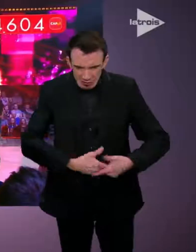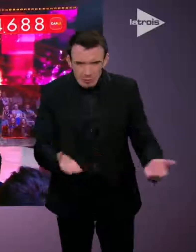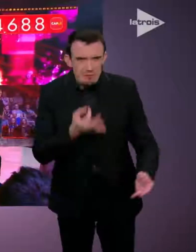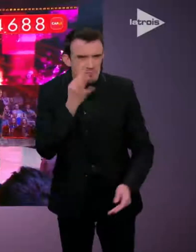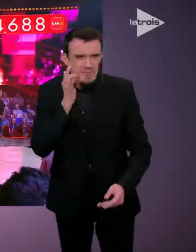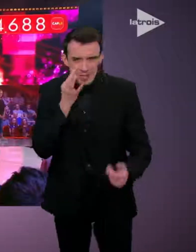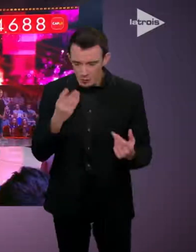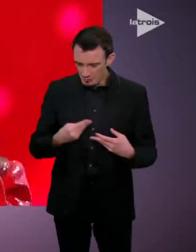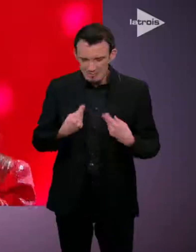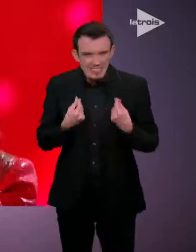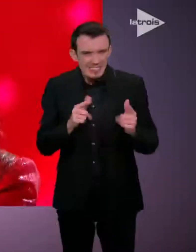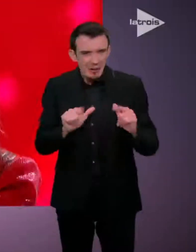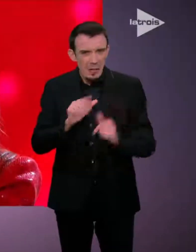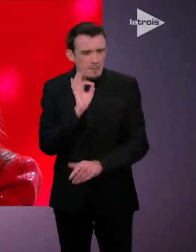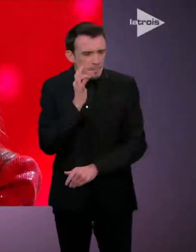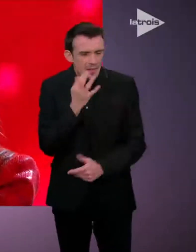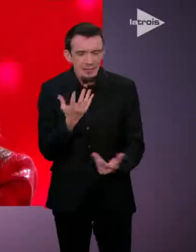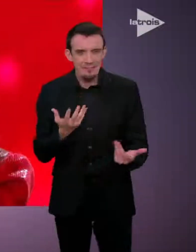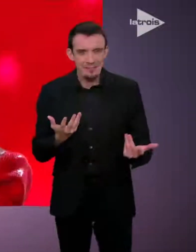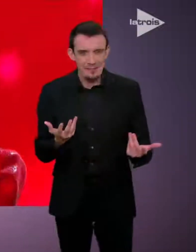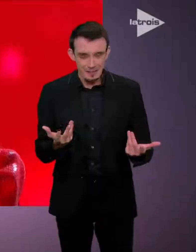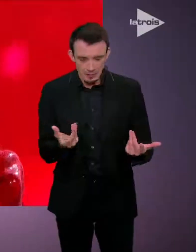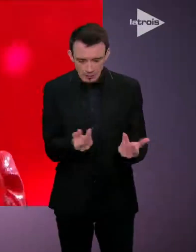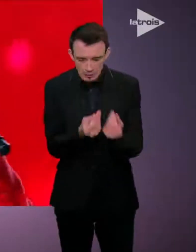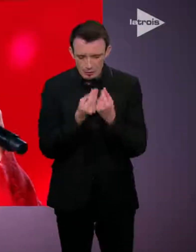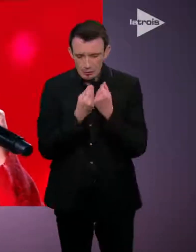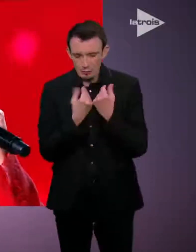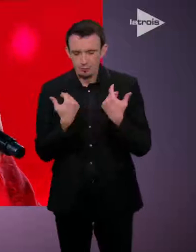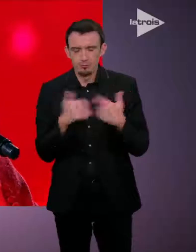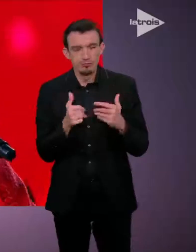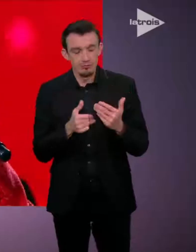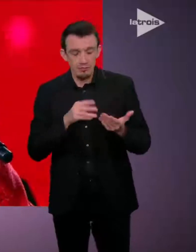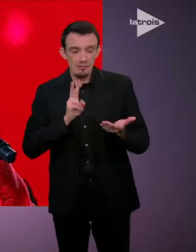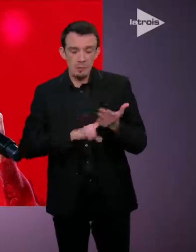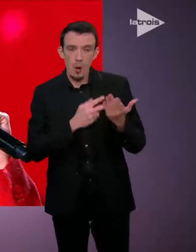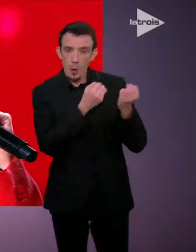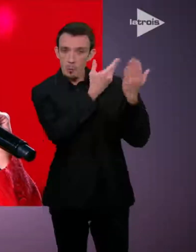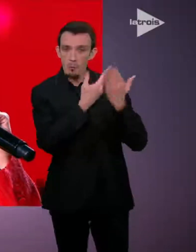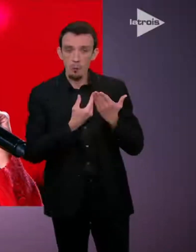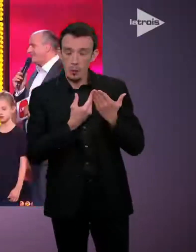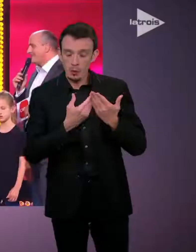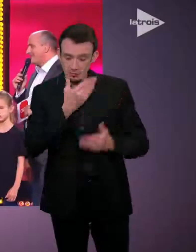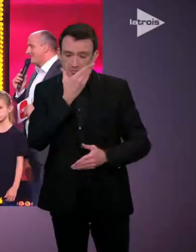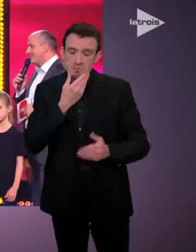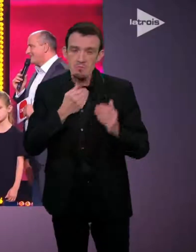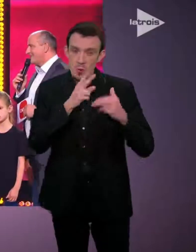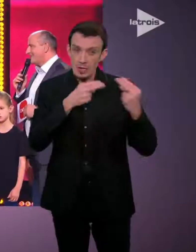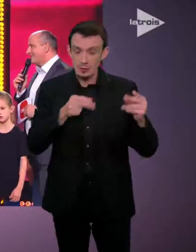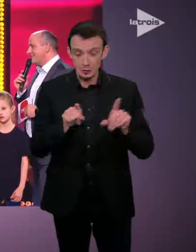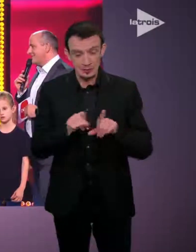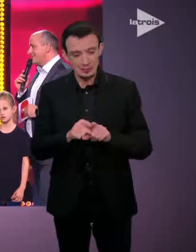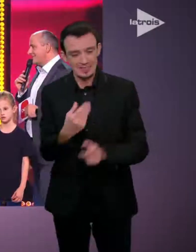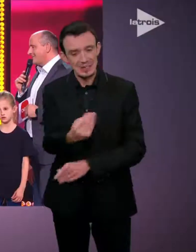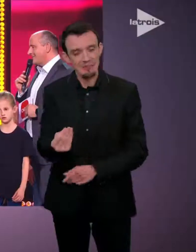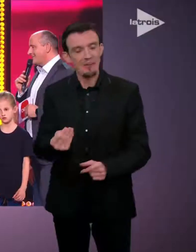ressentez. Mais voilà, j'ai vraiment eu... c'est un très beau cadeau Cap 48 m'a fait, que les enfants de l'école de Namur m'ont fait, parce que je